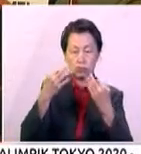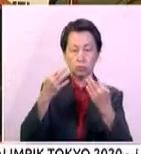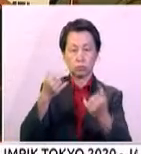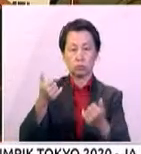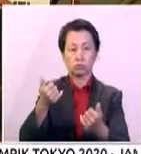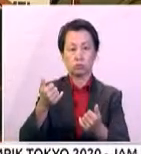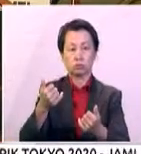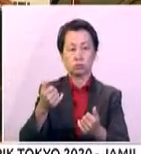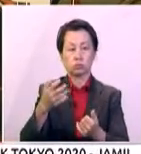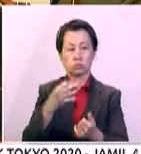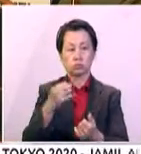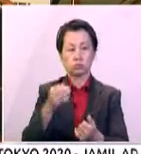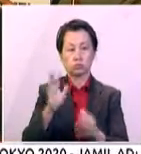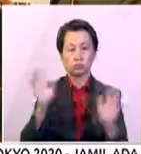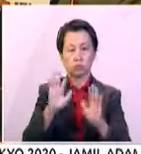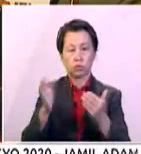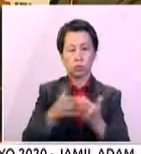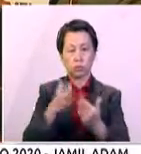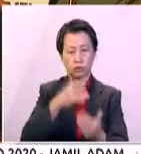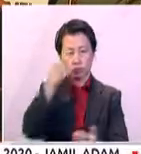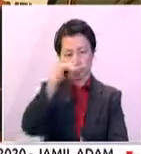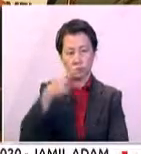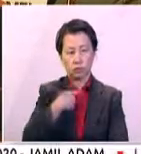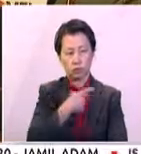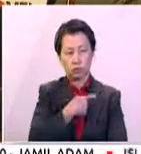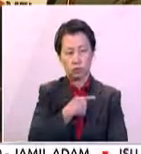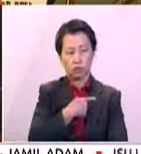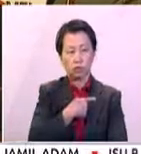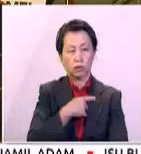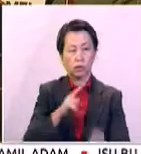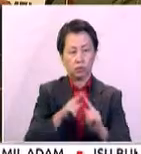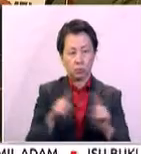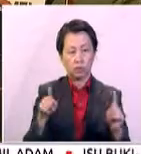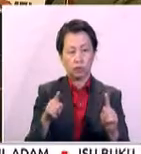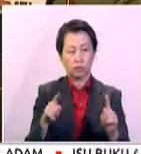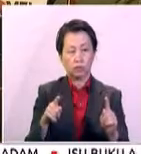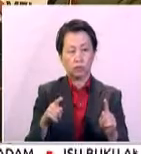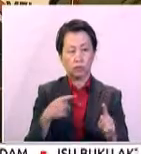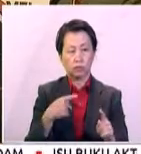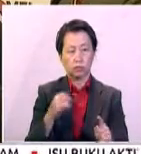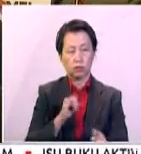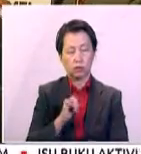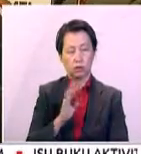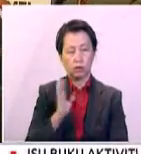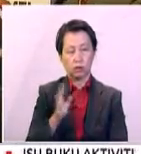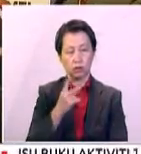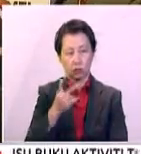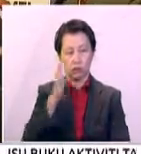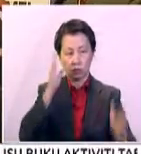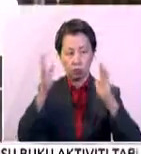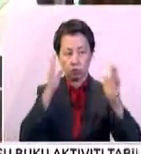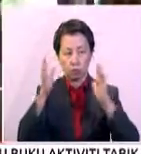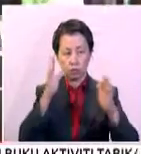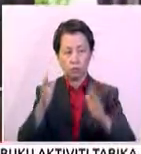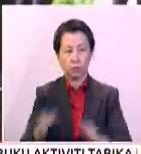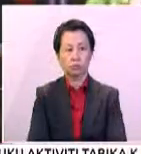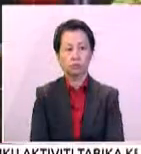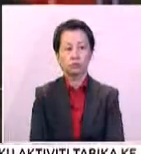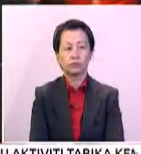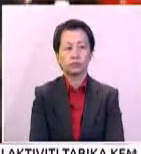So it's not going to be easy for us. It's going to be a very tough group. But you know, it's the Malaysia Cup, and anything can